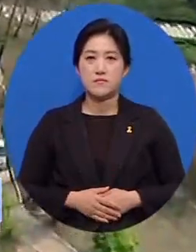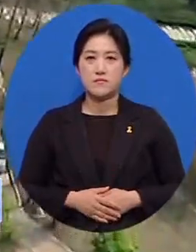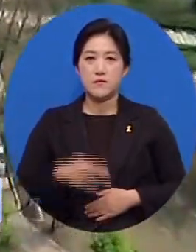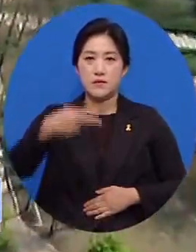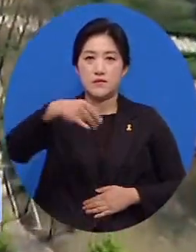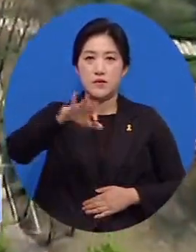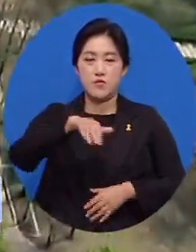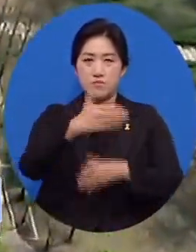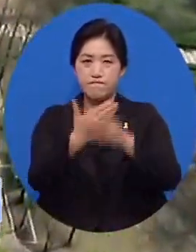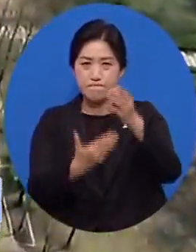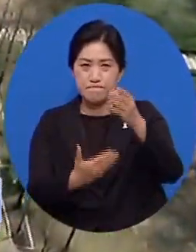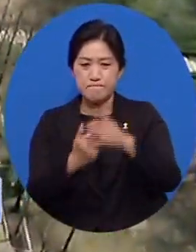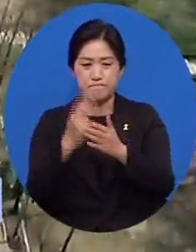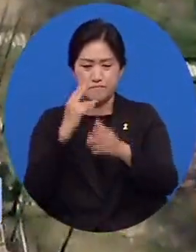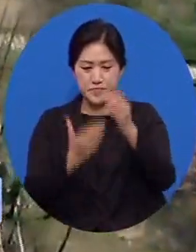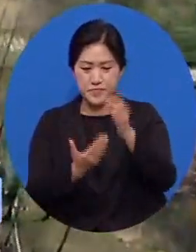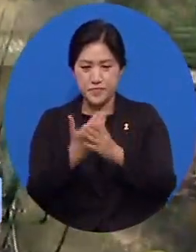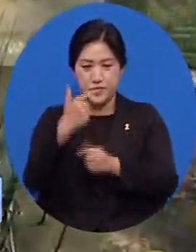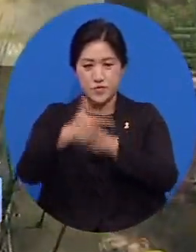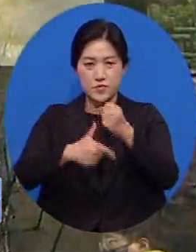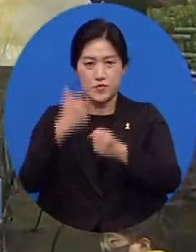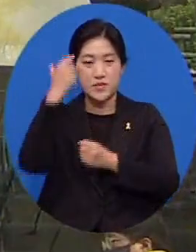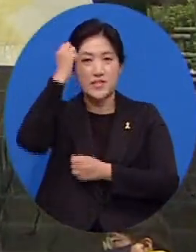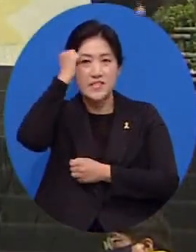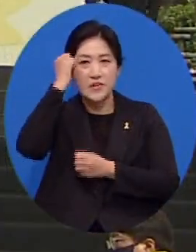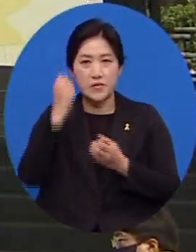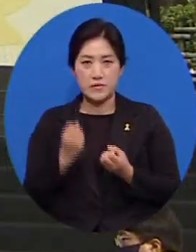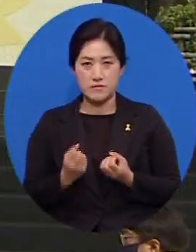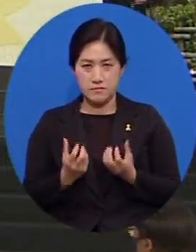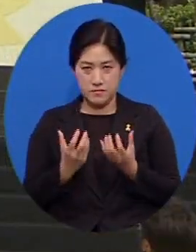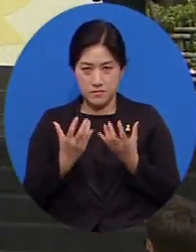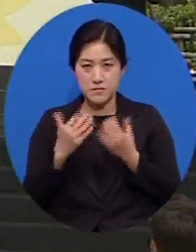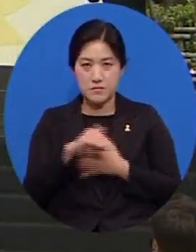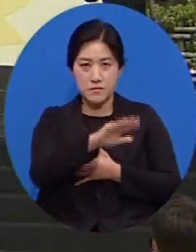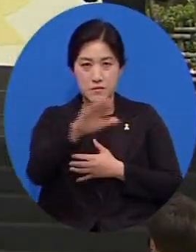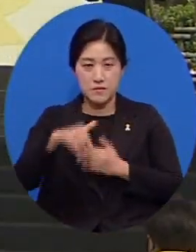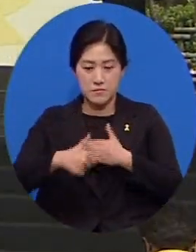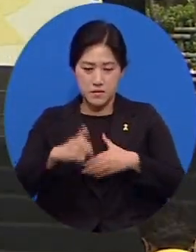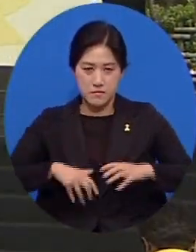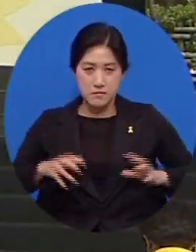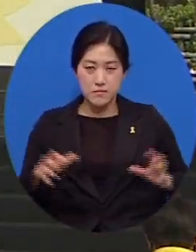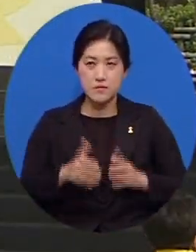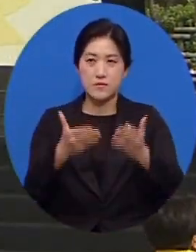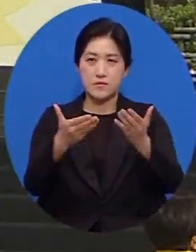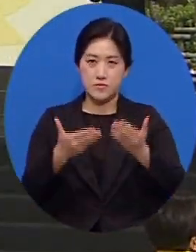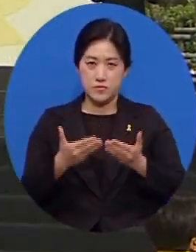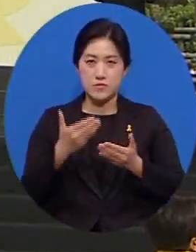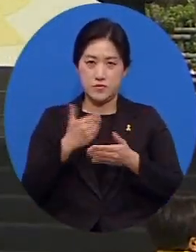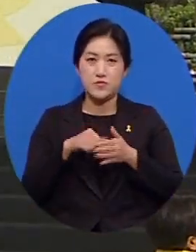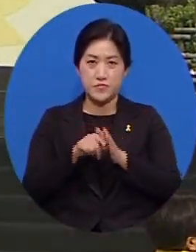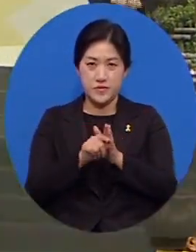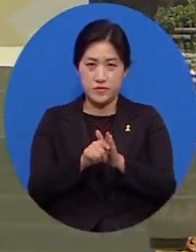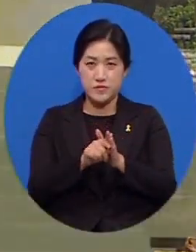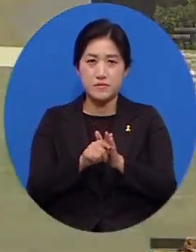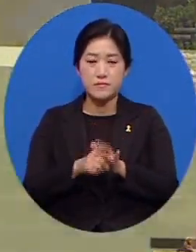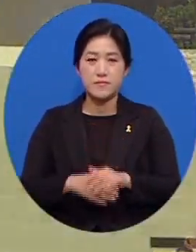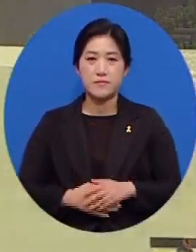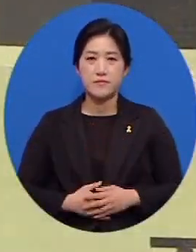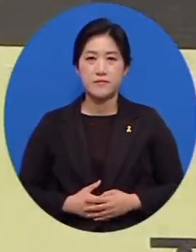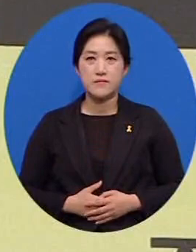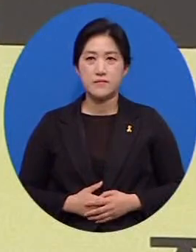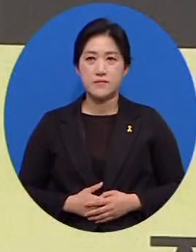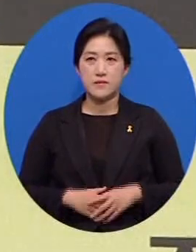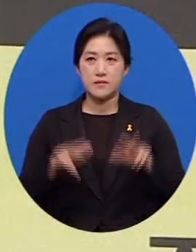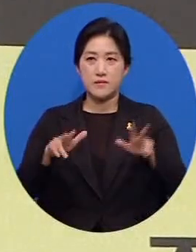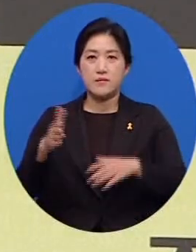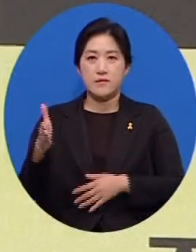세월호 참사 6주기 기억식에도 국민 여러분들이 마음을 함께 모아주시리라 믿습니다.